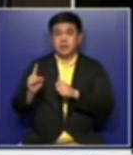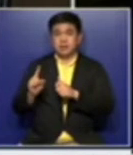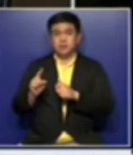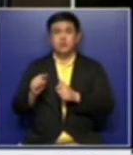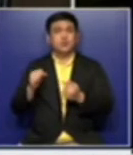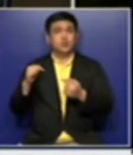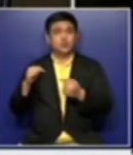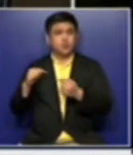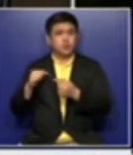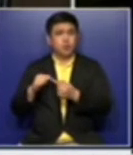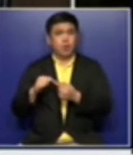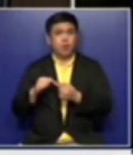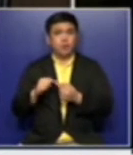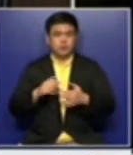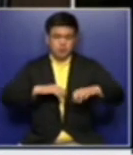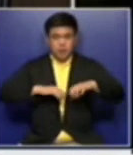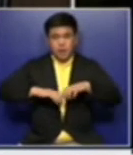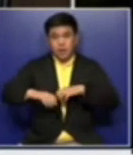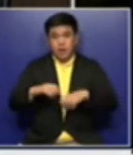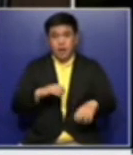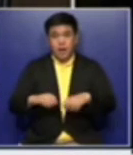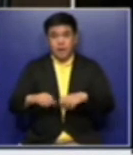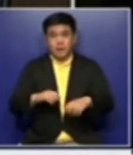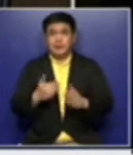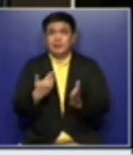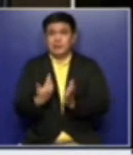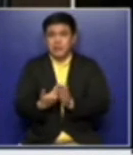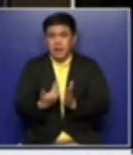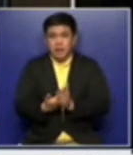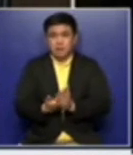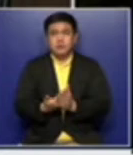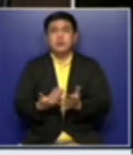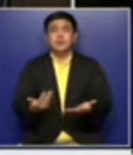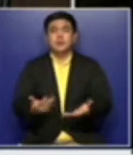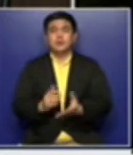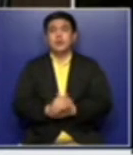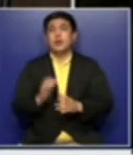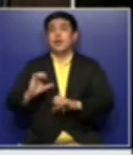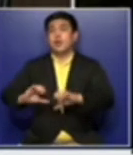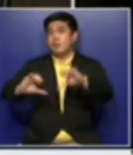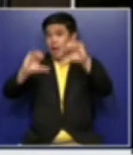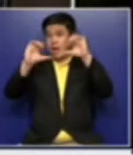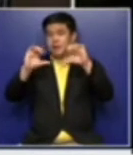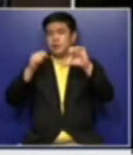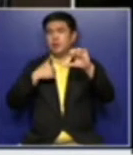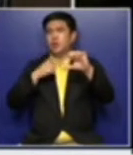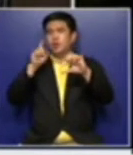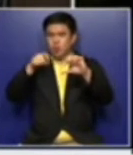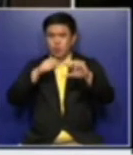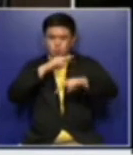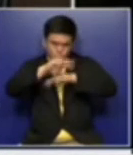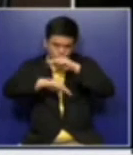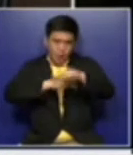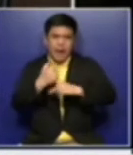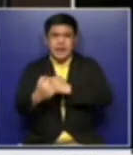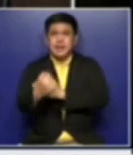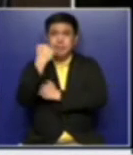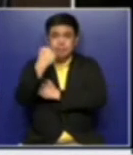านการบริหารจัดการเงินการคลังที่ทางรัฐบาลจะต้องดำเนินการอย่างรัดกุม